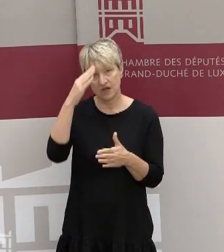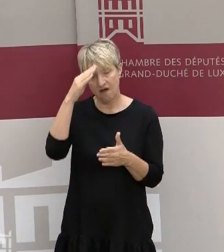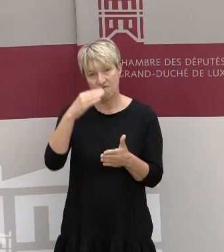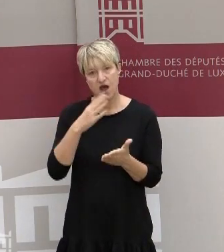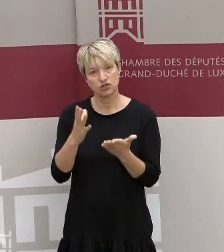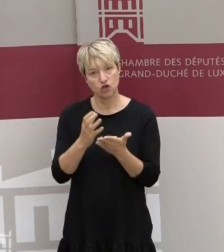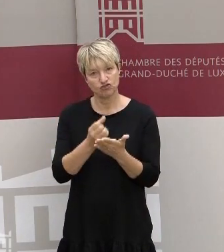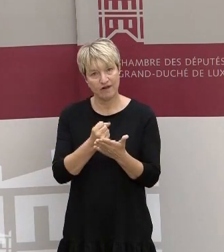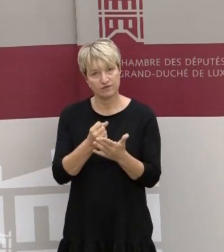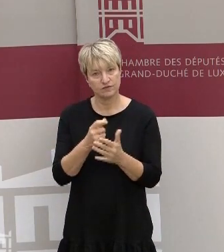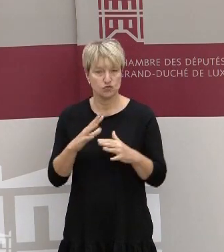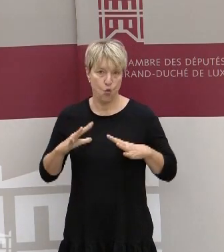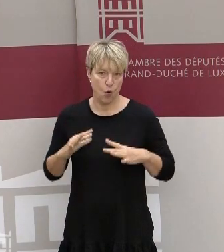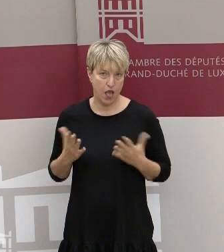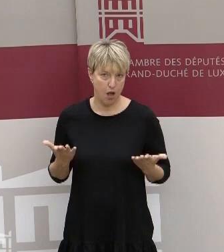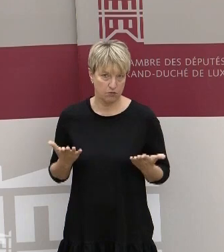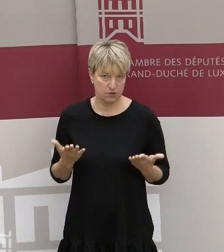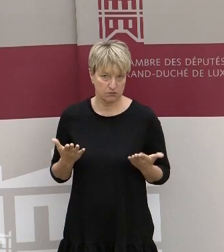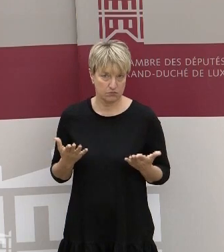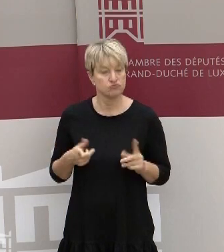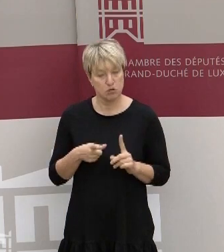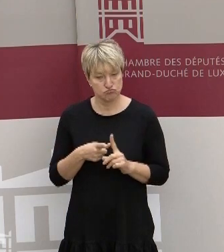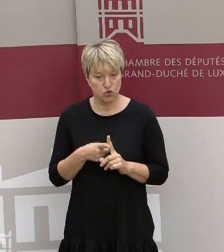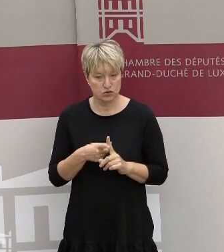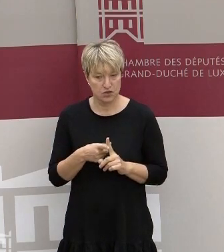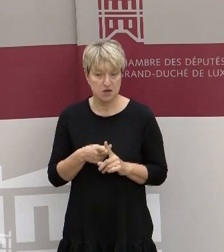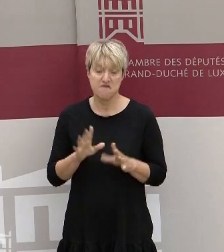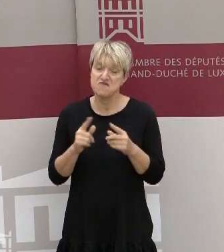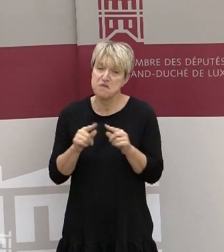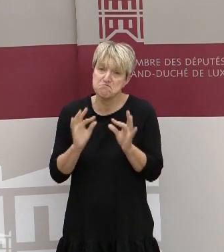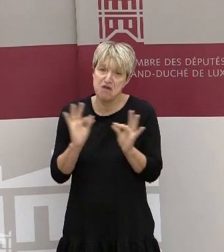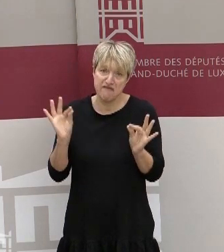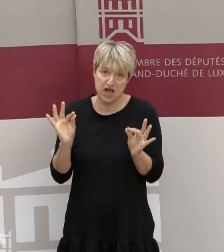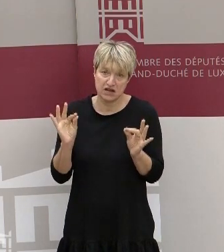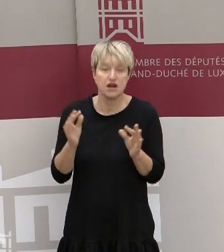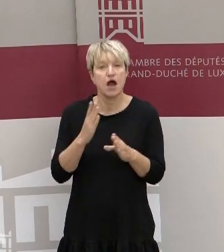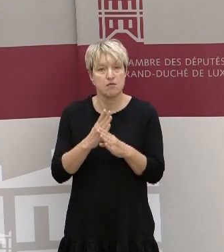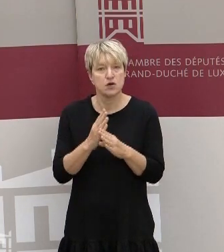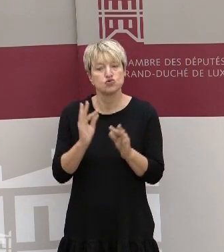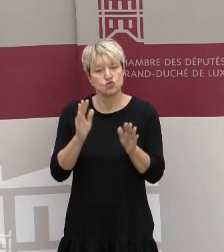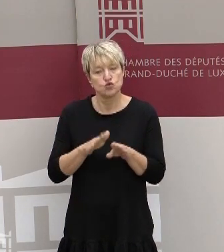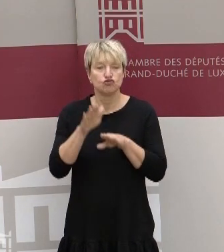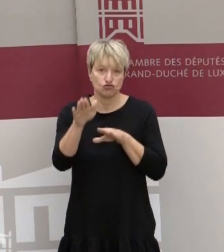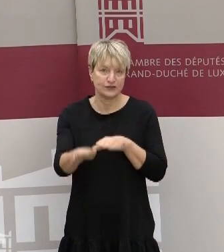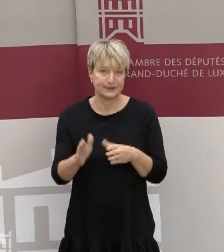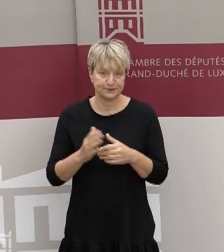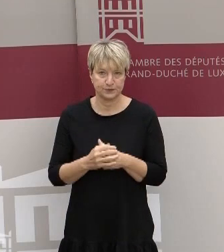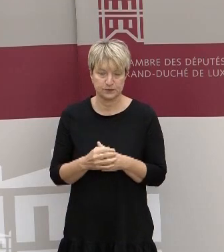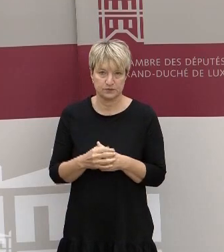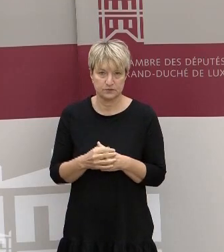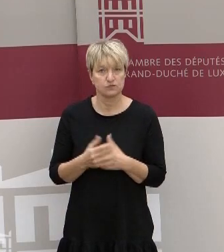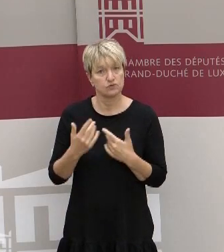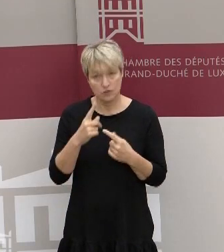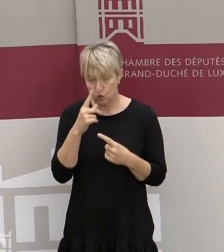gleichgeschlechtliche Koppeln, den zwar nicht perfekt ist, aber ein Schritt in die richtige Richtung ist. Wir haben uns heute gewünscht, dass den Indépendants